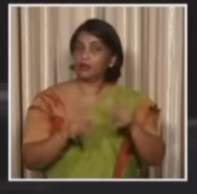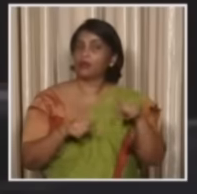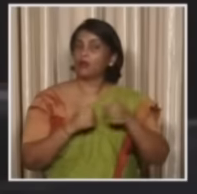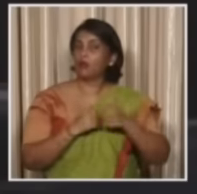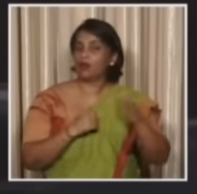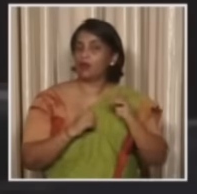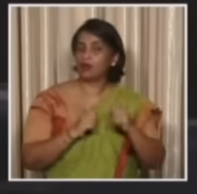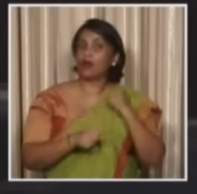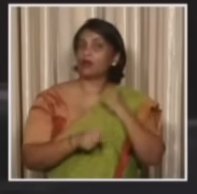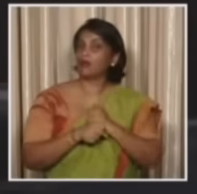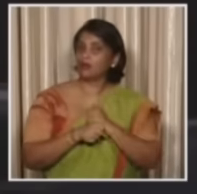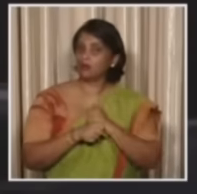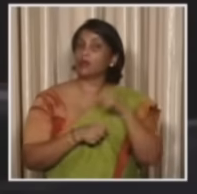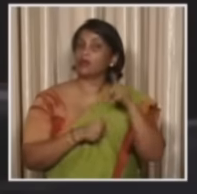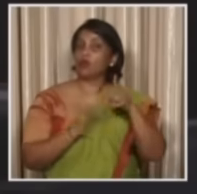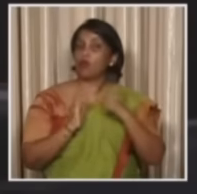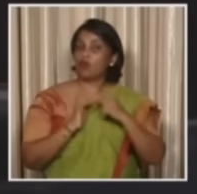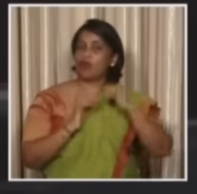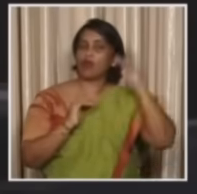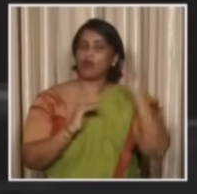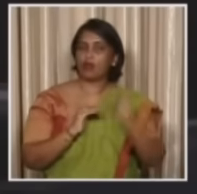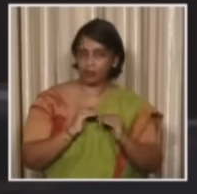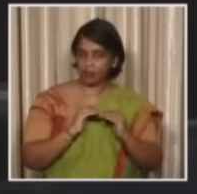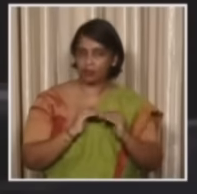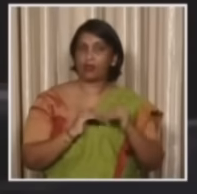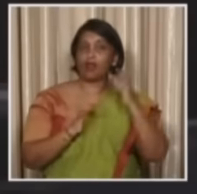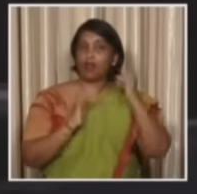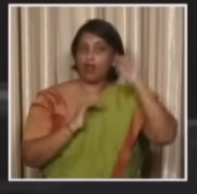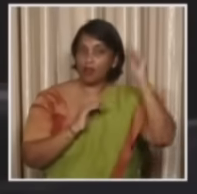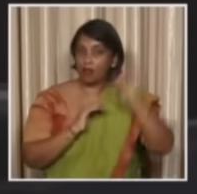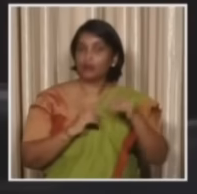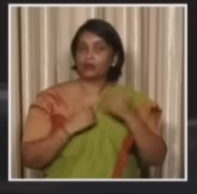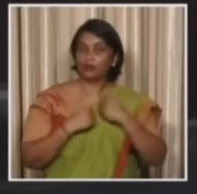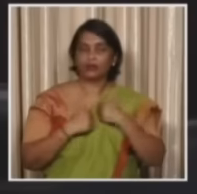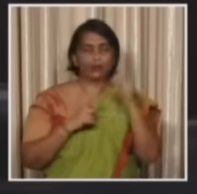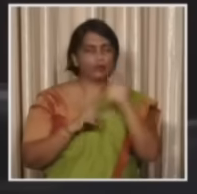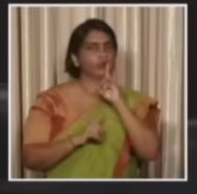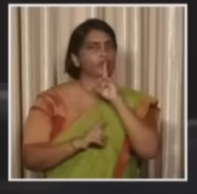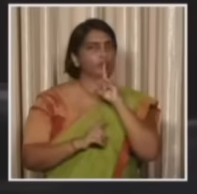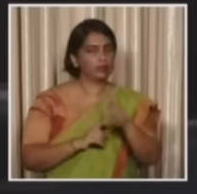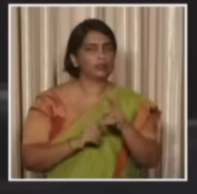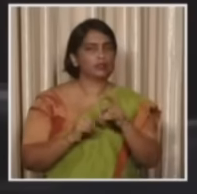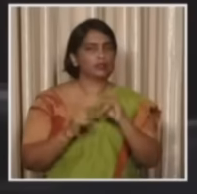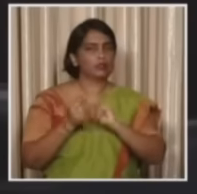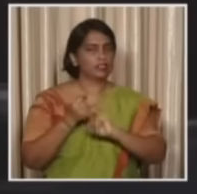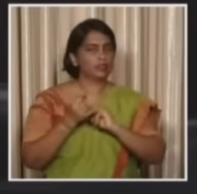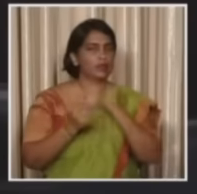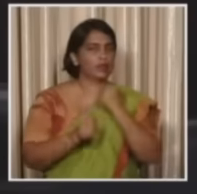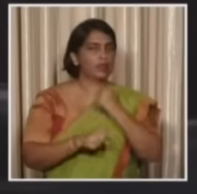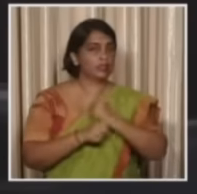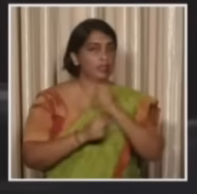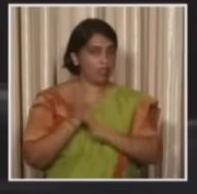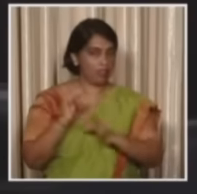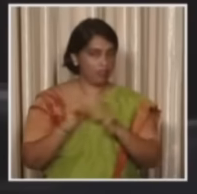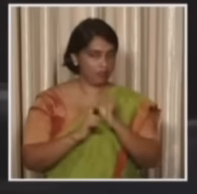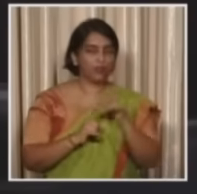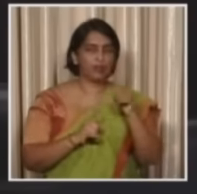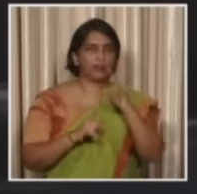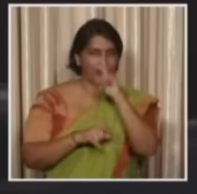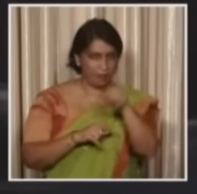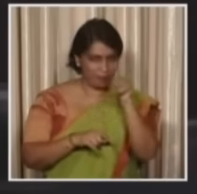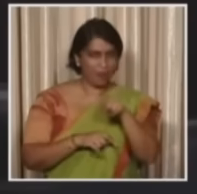කරේ ආණ්ඩුව? ඒ පොලිය අඩු කරා. ඒ අඩු කරන වෙලාවේ මං කෙලින්ම ඇහුවා සේමසිංහ රාජ්‍ය අමාත්‍යවරයාගෙන්, මේක